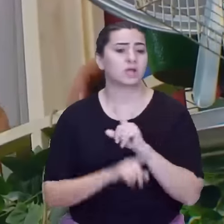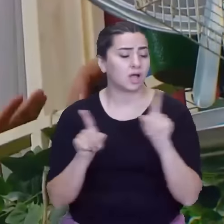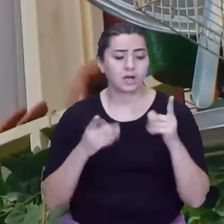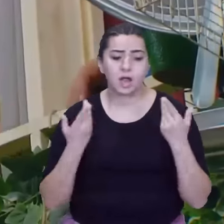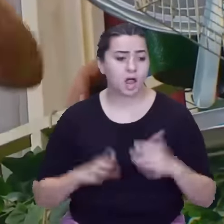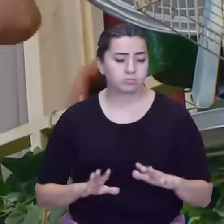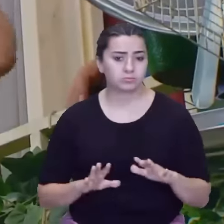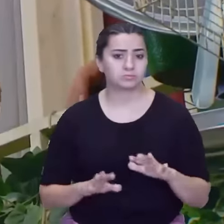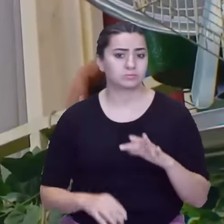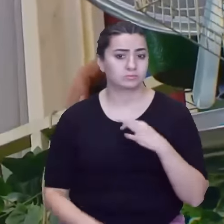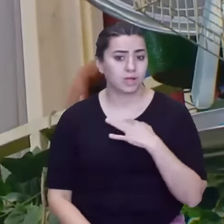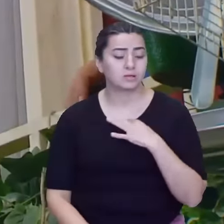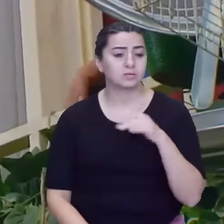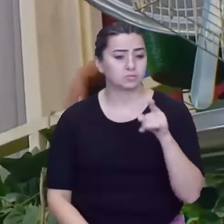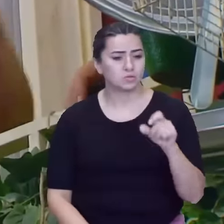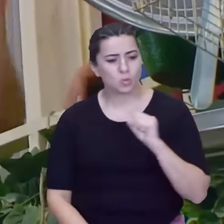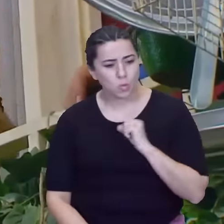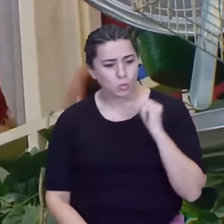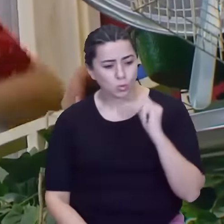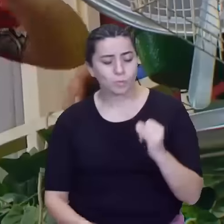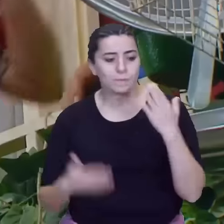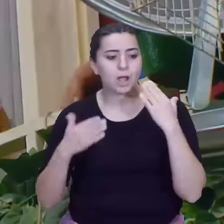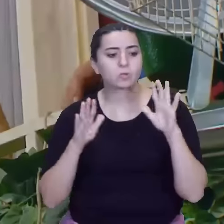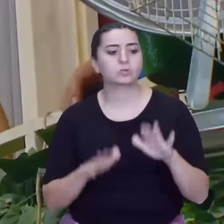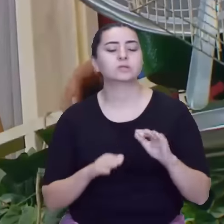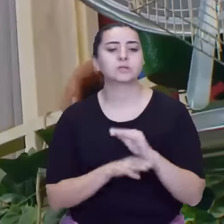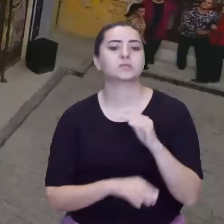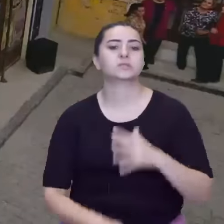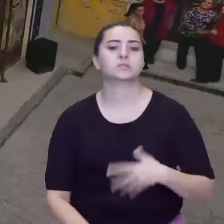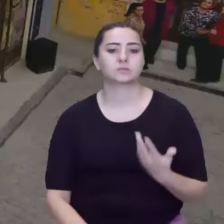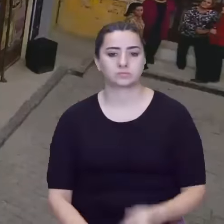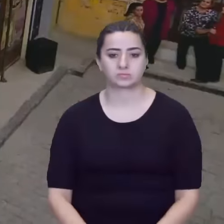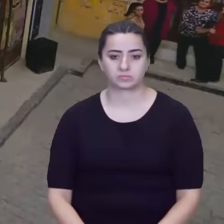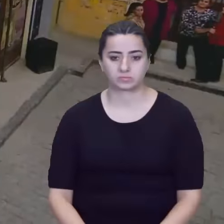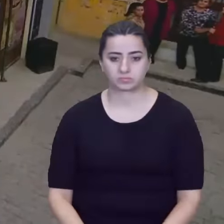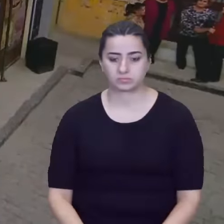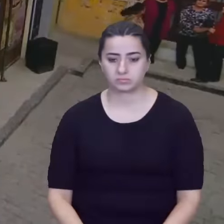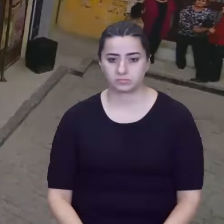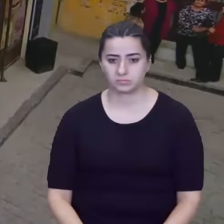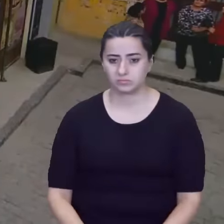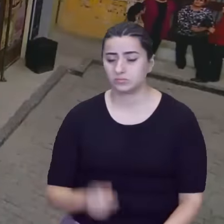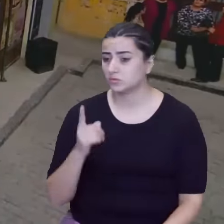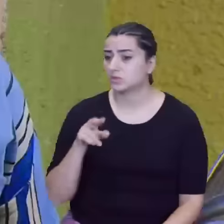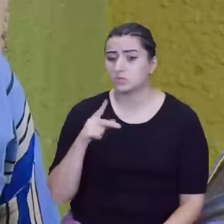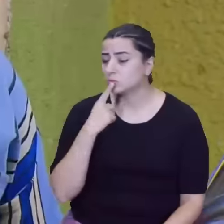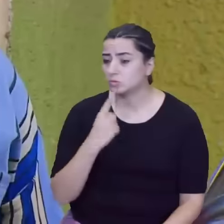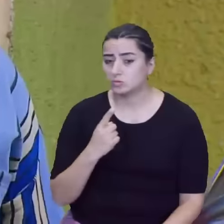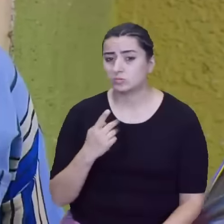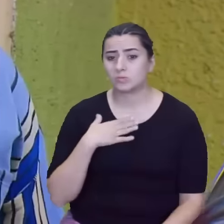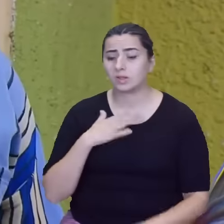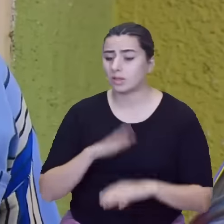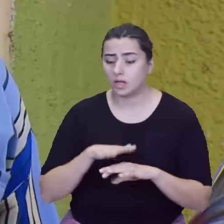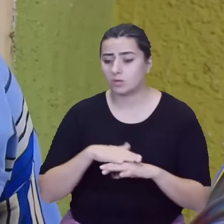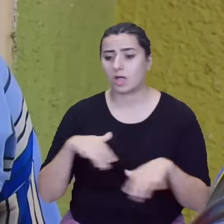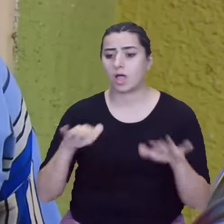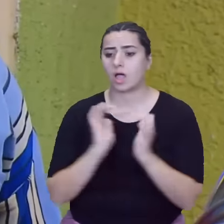kesinlikle kabul etmiyorum. Ben bu korkunç şeyle balkonumda yaşayamam artık. Hayatım niye böyle konuşuyorsun? Ben ne